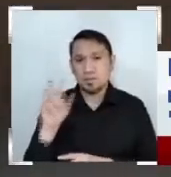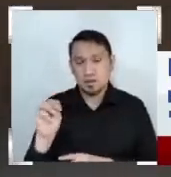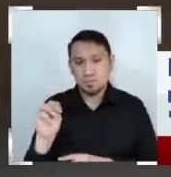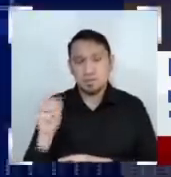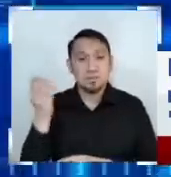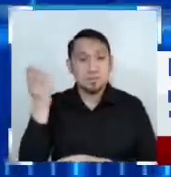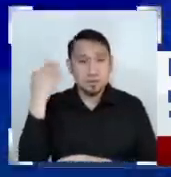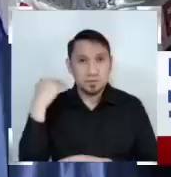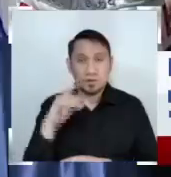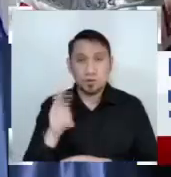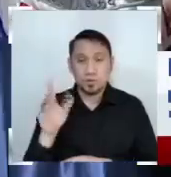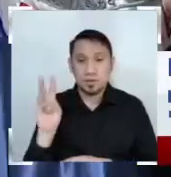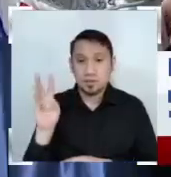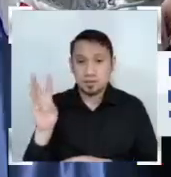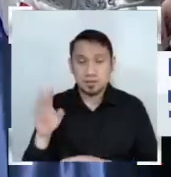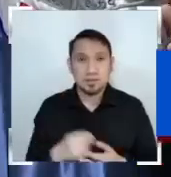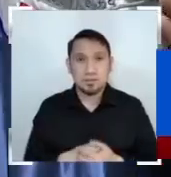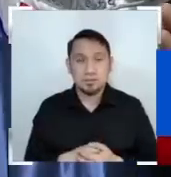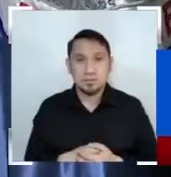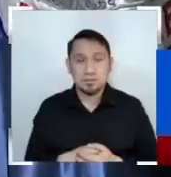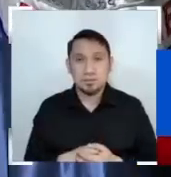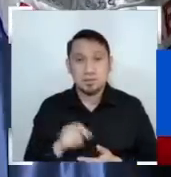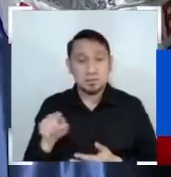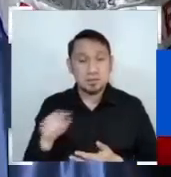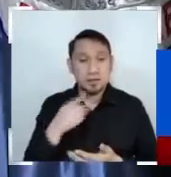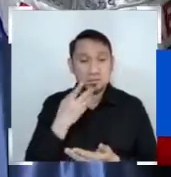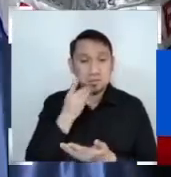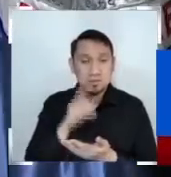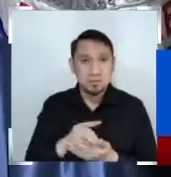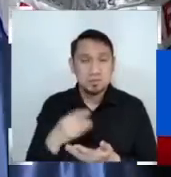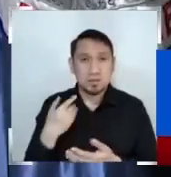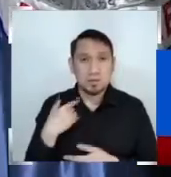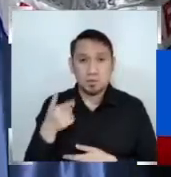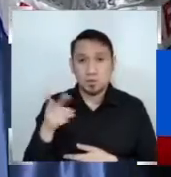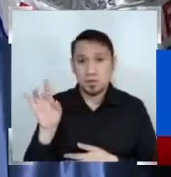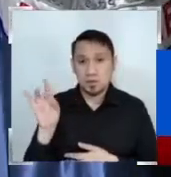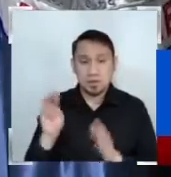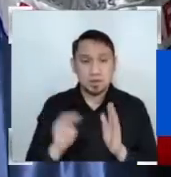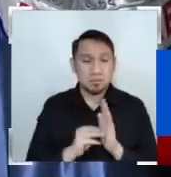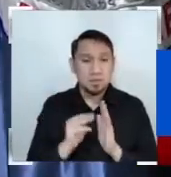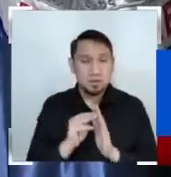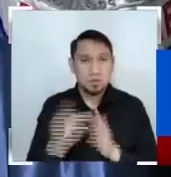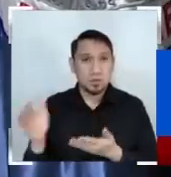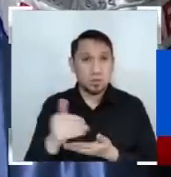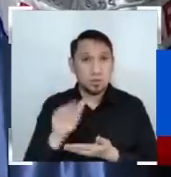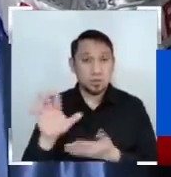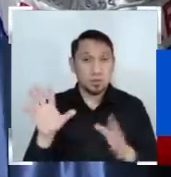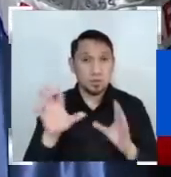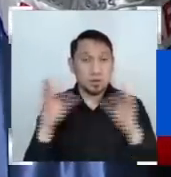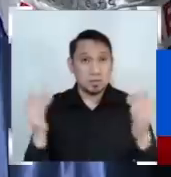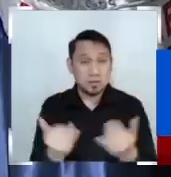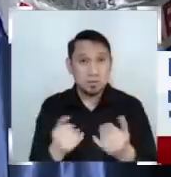pang 2016. Based on the record of the SEC, mayroong 28 million na nakolekta yung kumpanya. So with that, yung